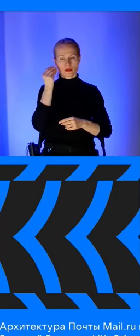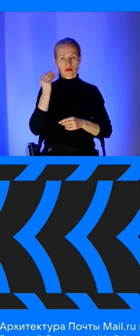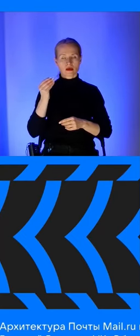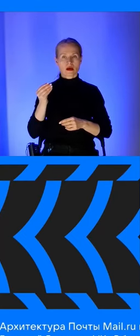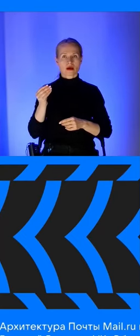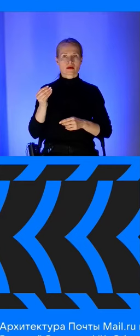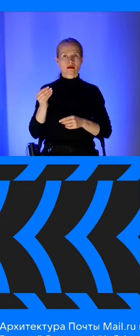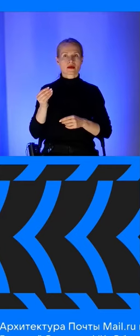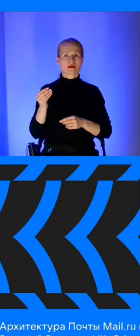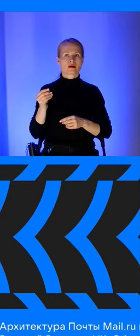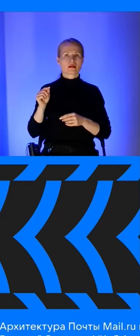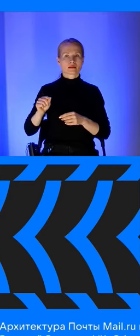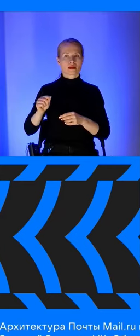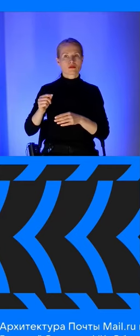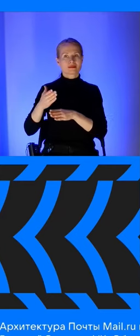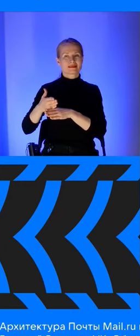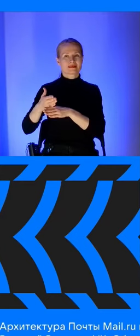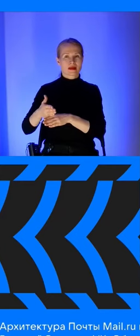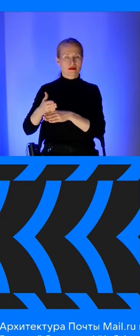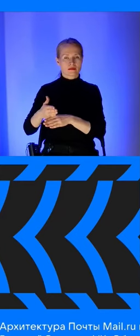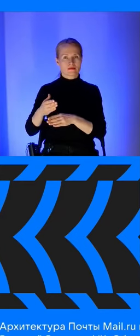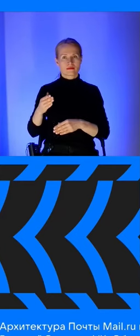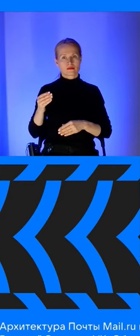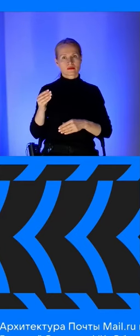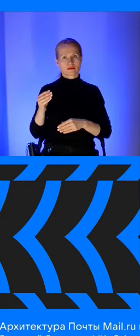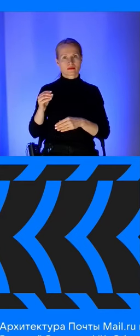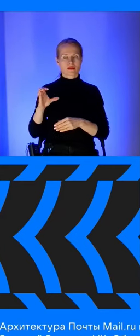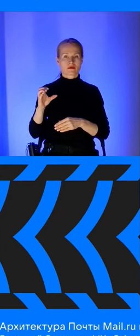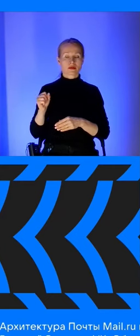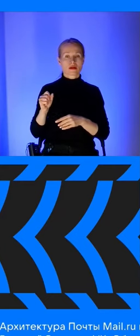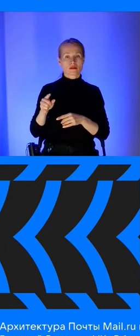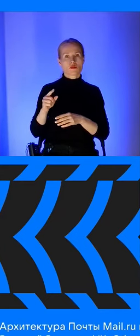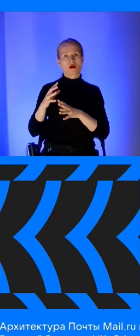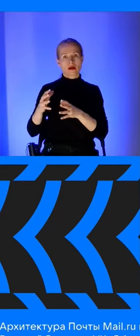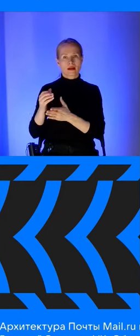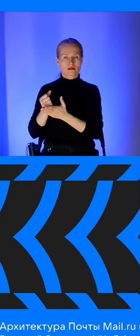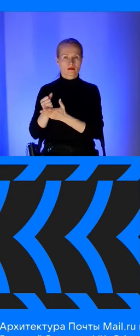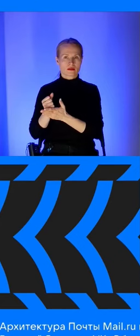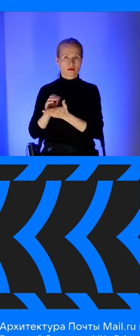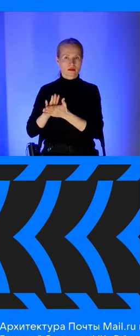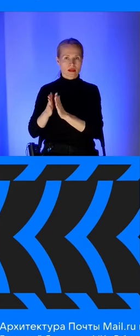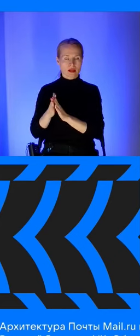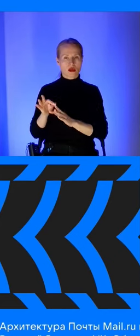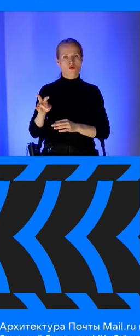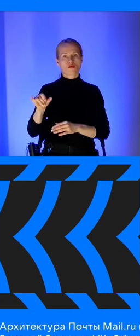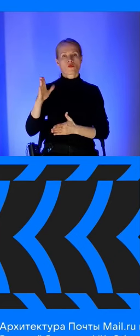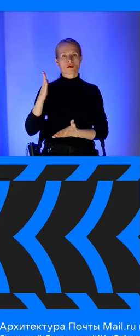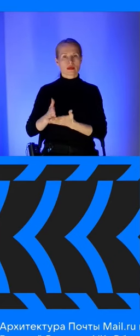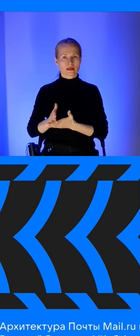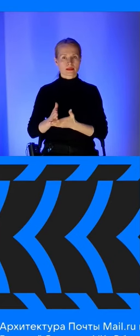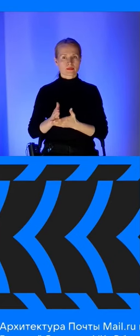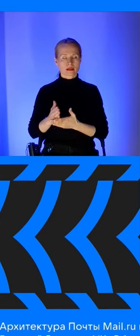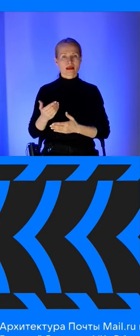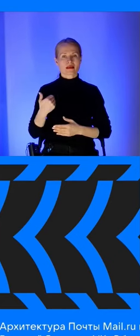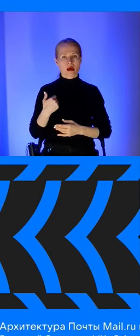является stateful сервисом. То есть он хранит состояние, оно у него есть. И в связи с этим нам